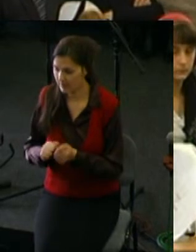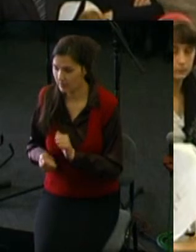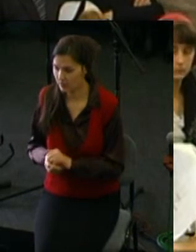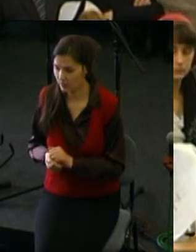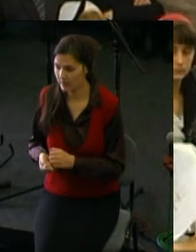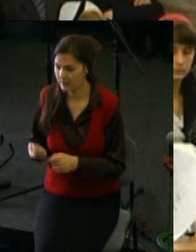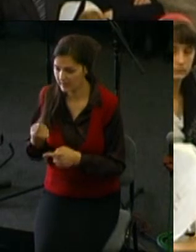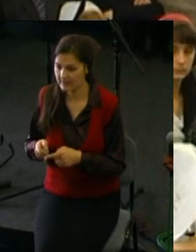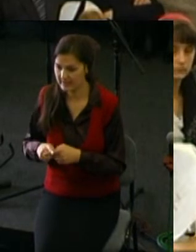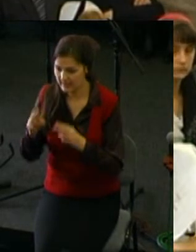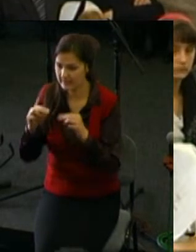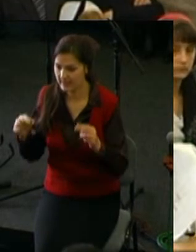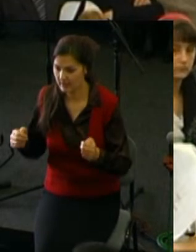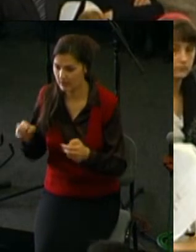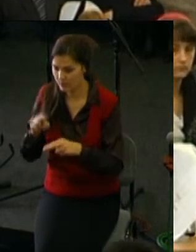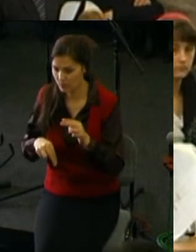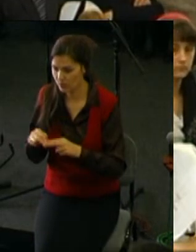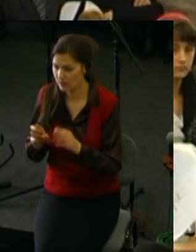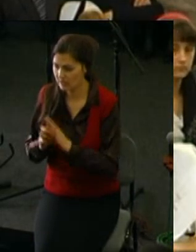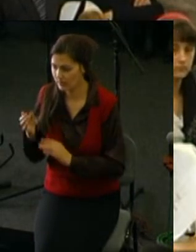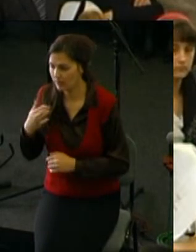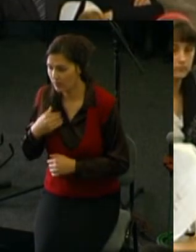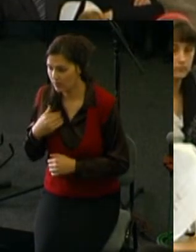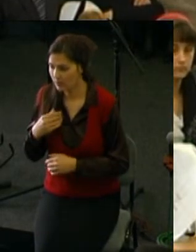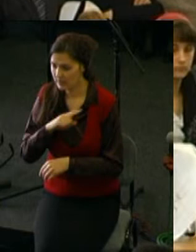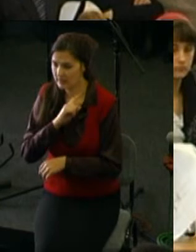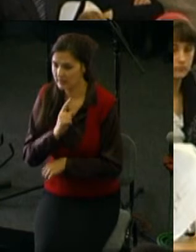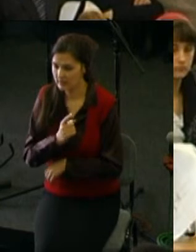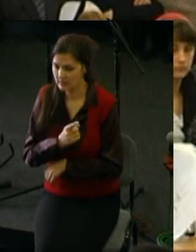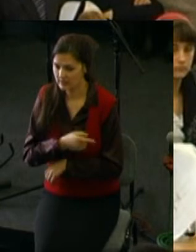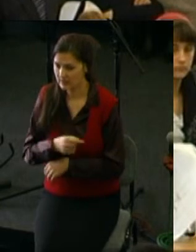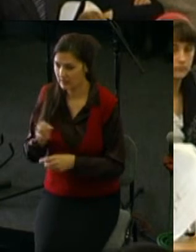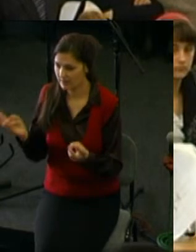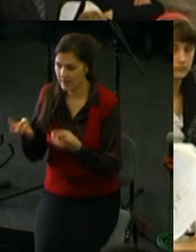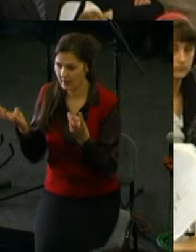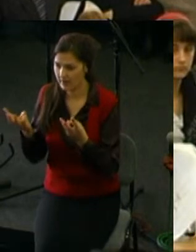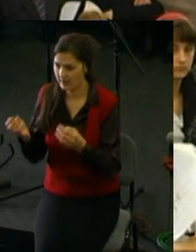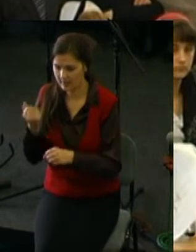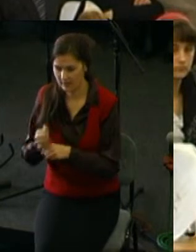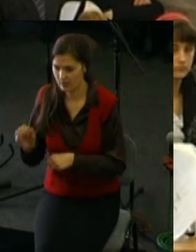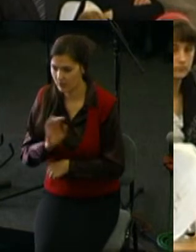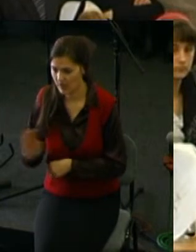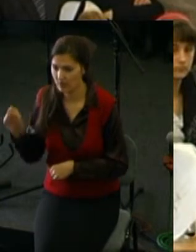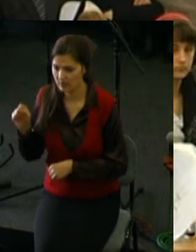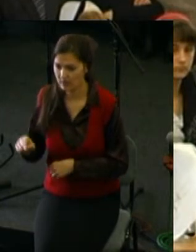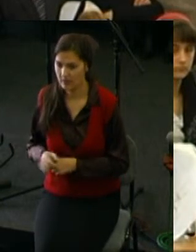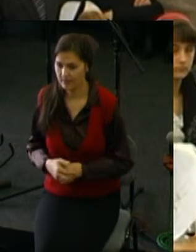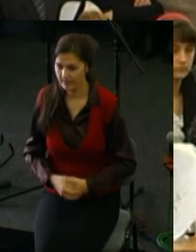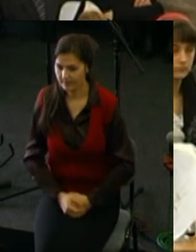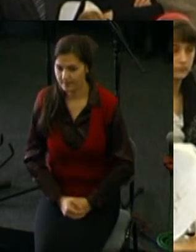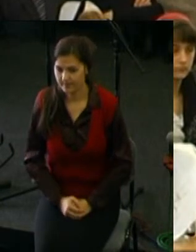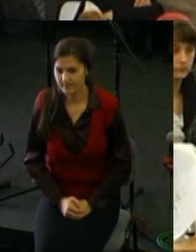Петро церквою і сили пекельні не продовжують її